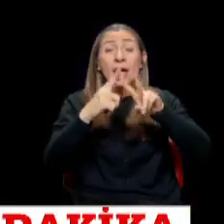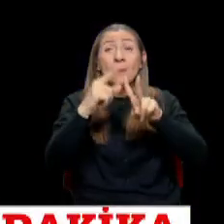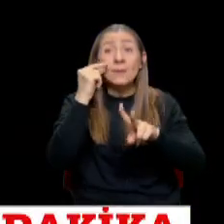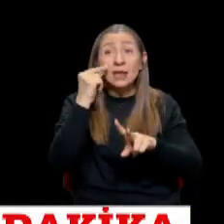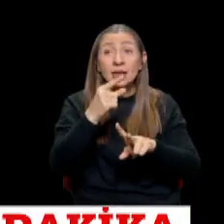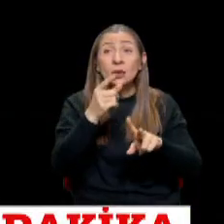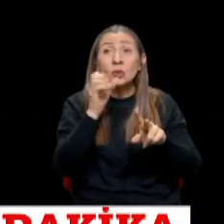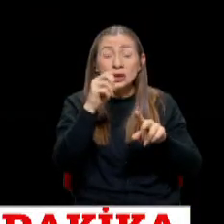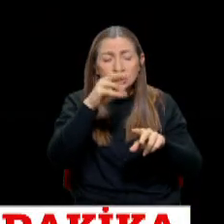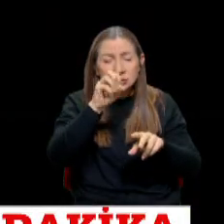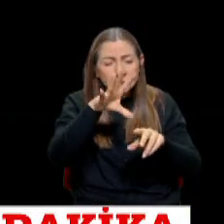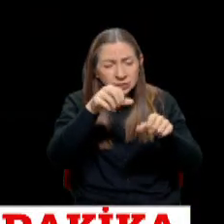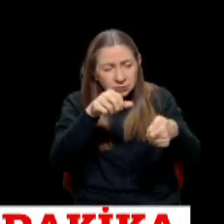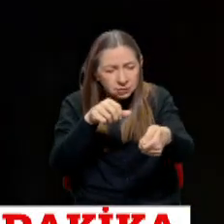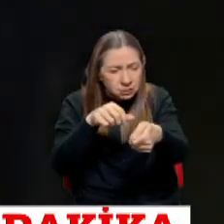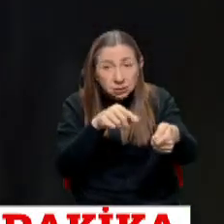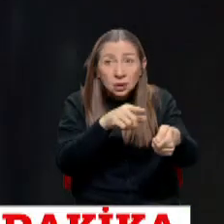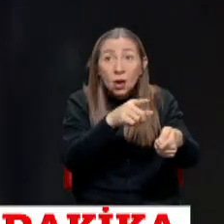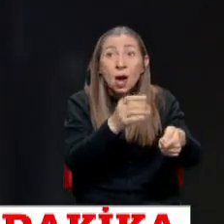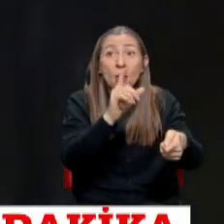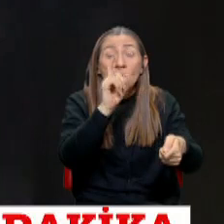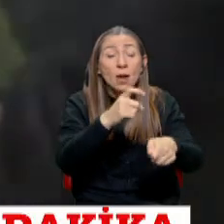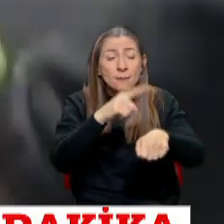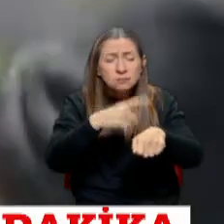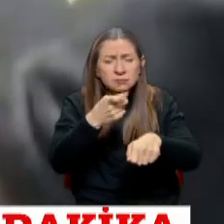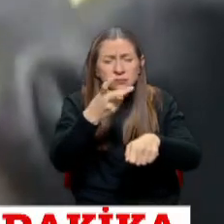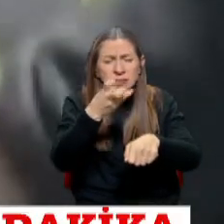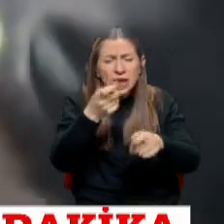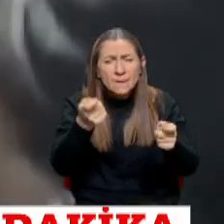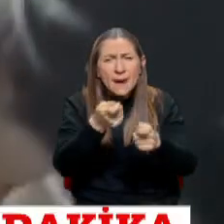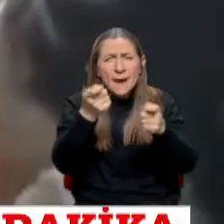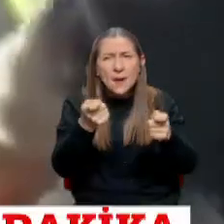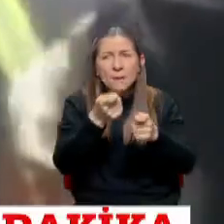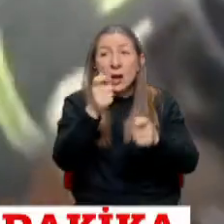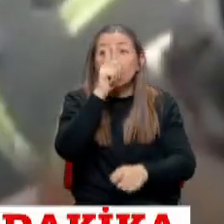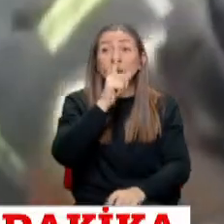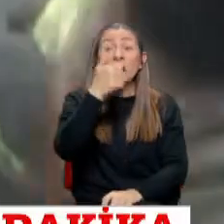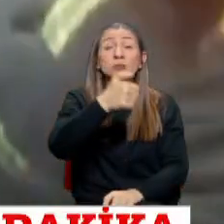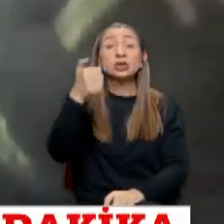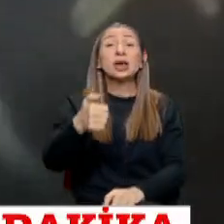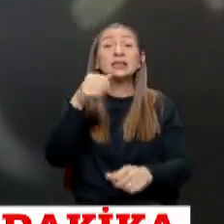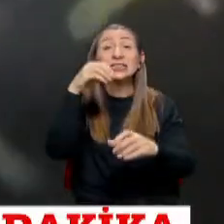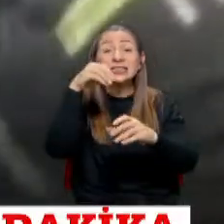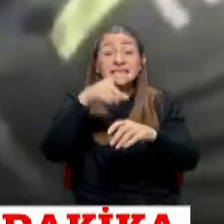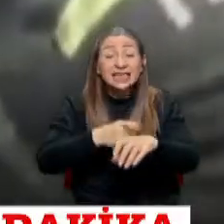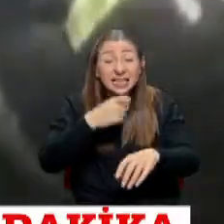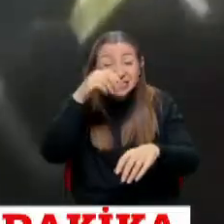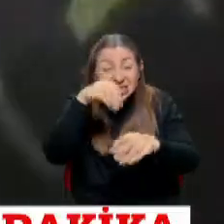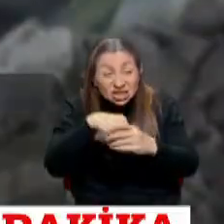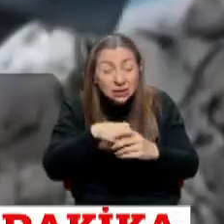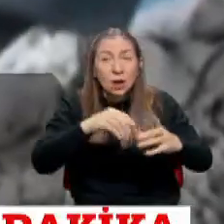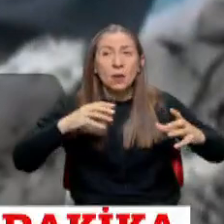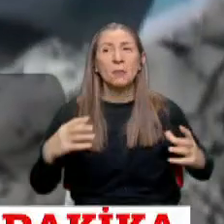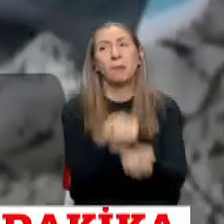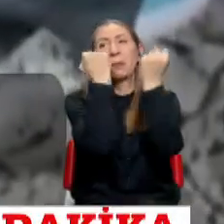yerini tuttukları ışıkla tespit etti ekipler. Ve saatler süren çalışmanın ardından 166 saatte enkaz altından